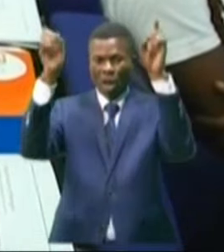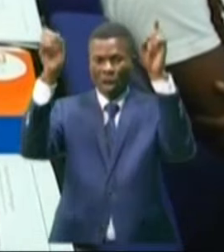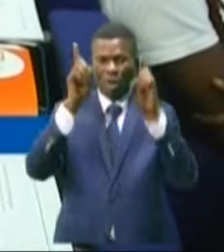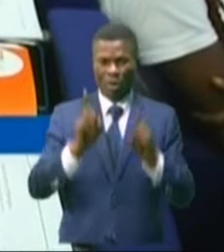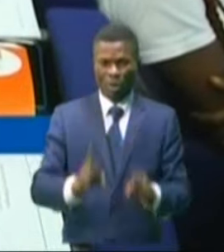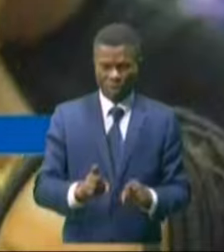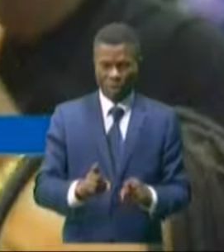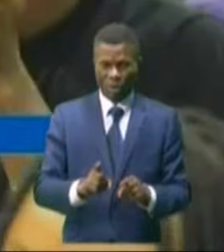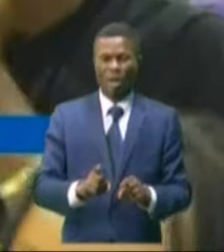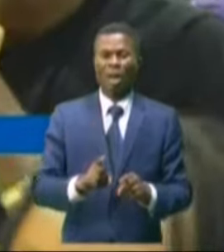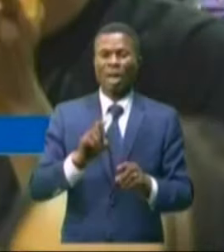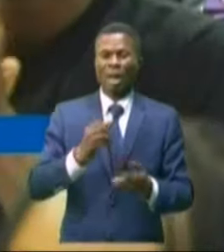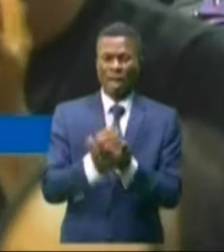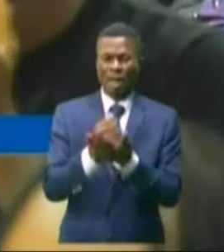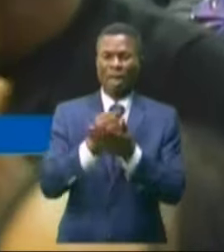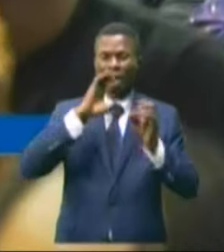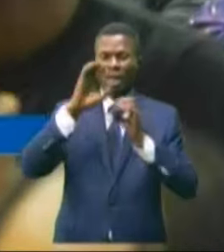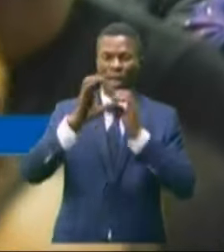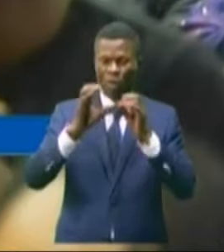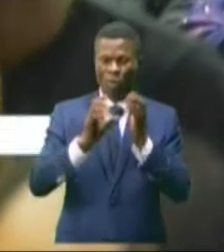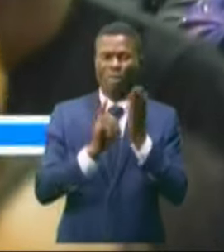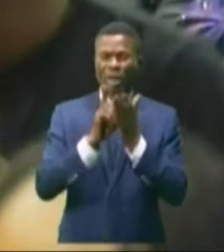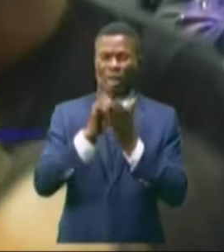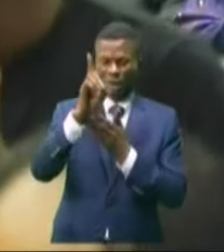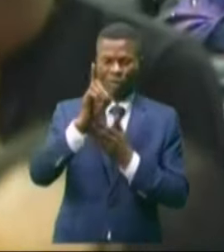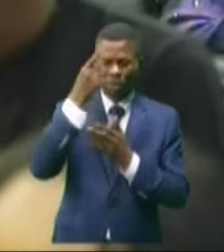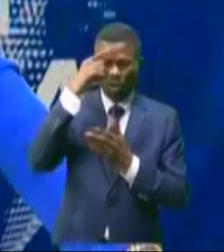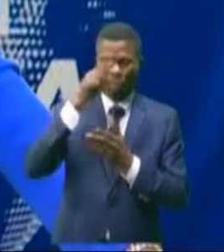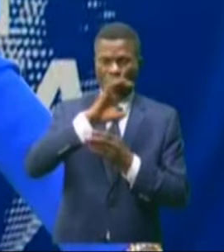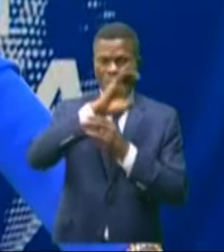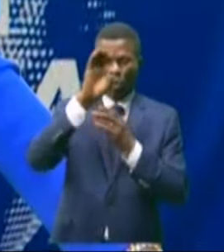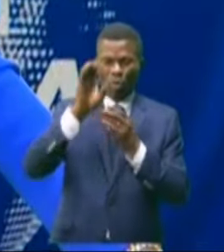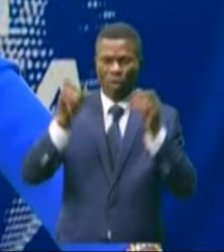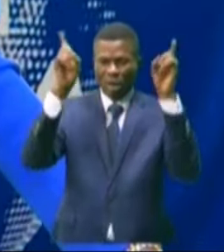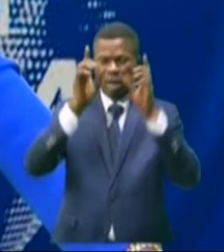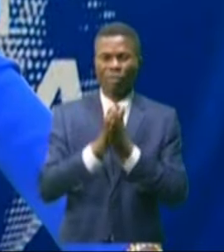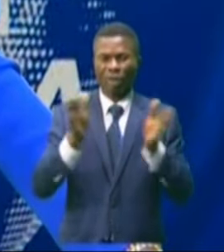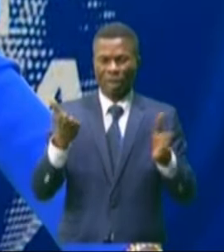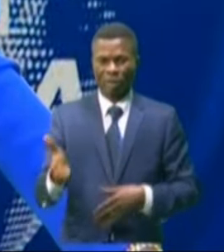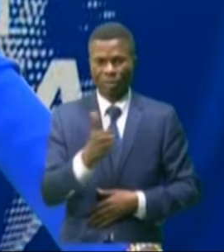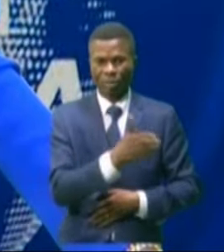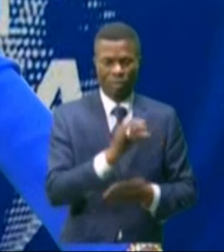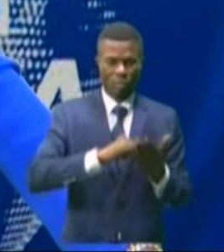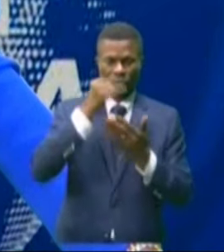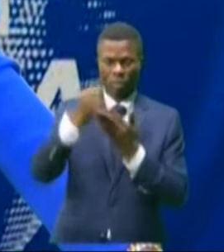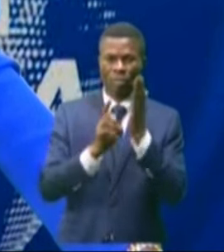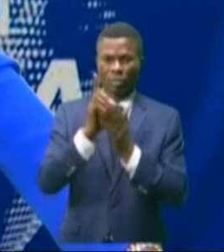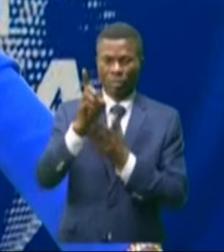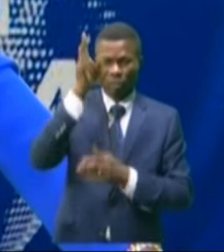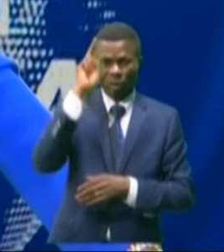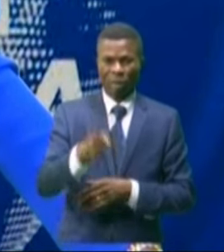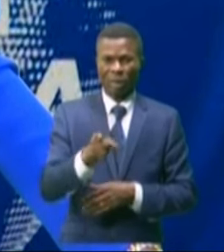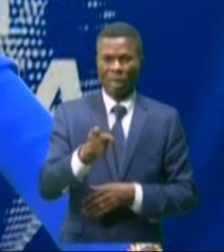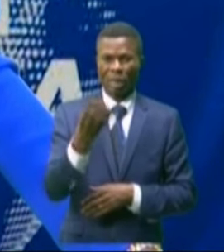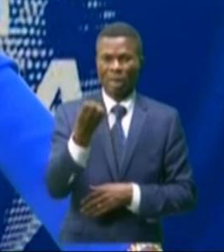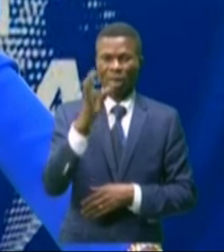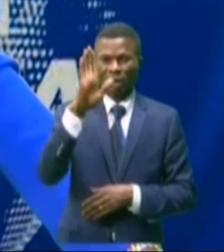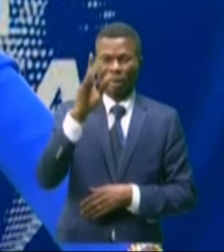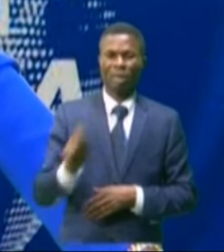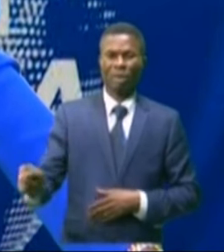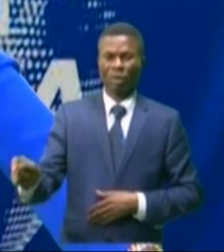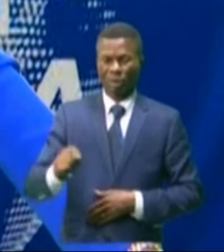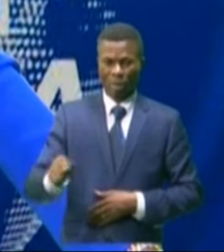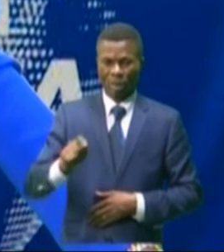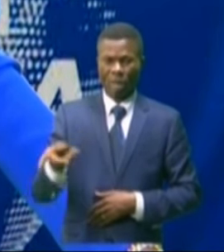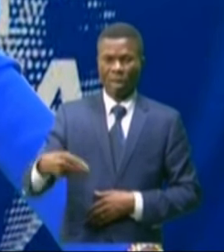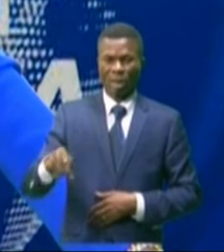à faire de la communication un levier de performance. Projet de développement des 145 territoires, 10